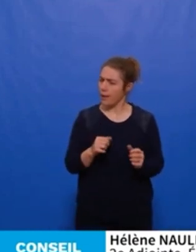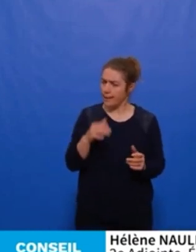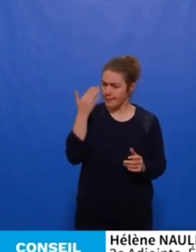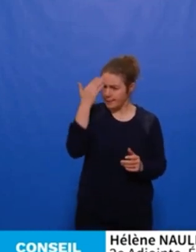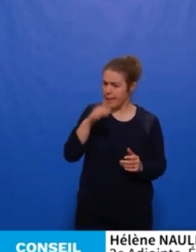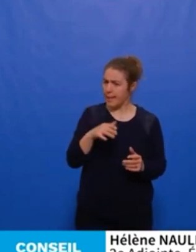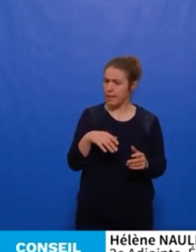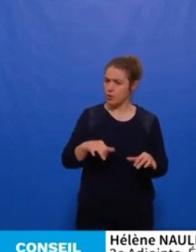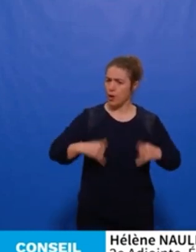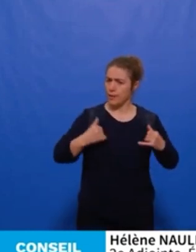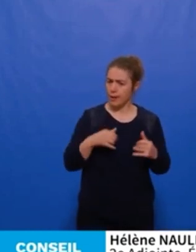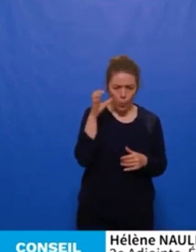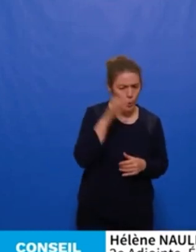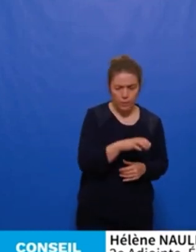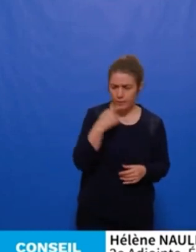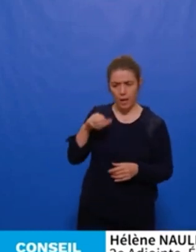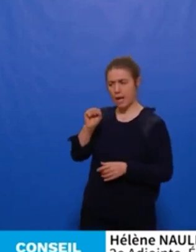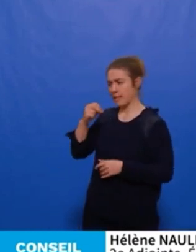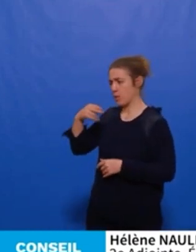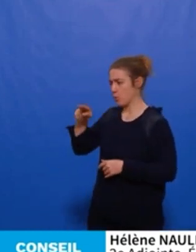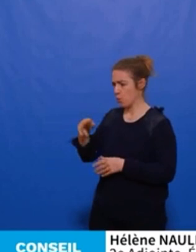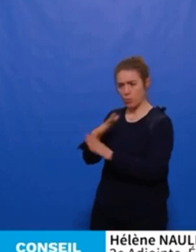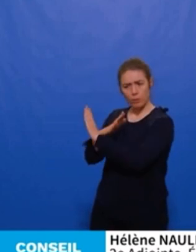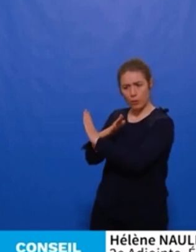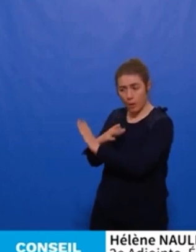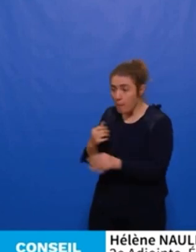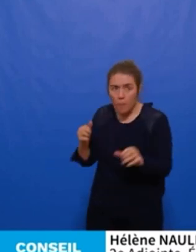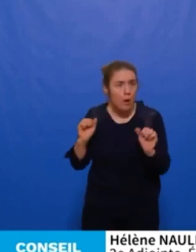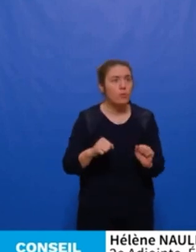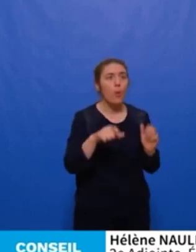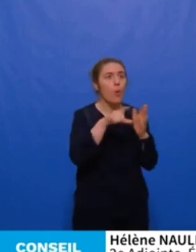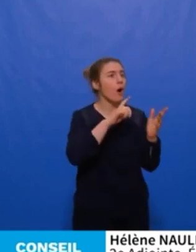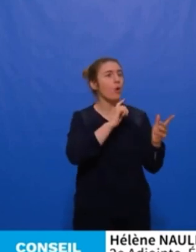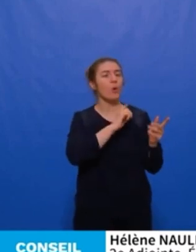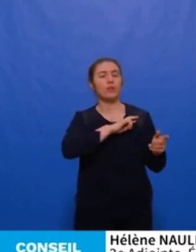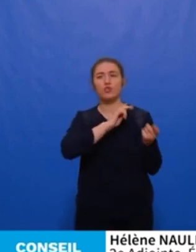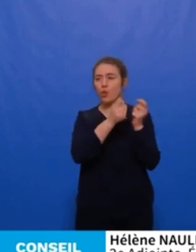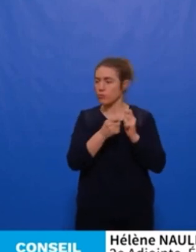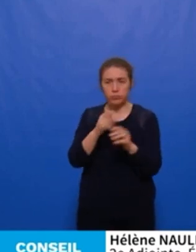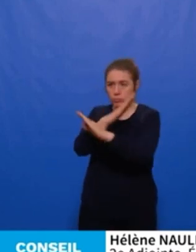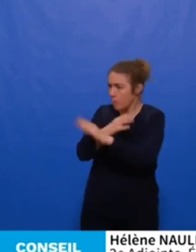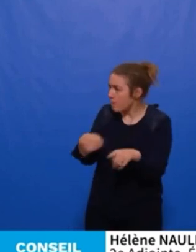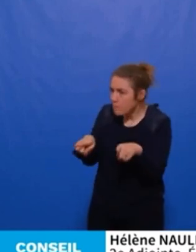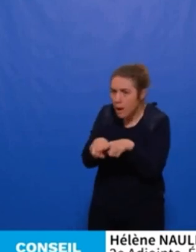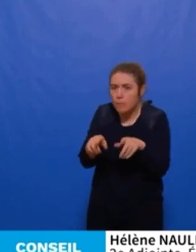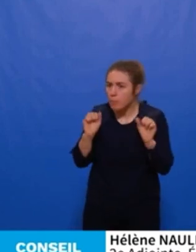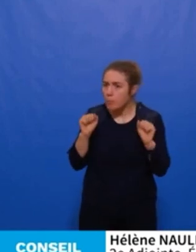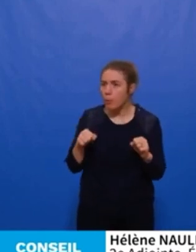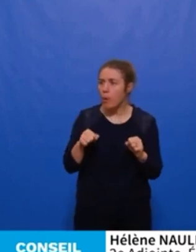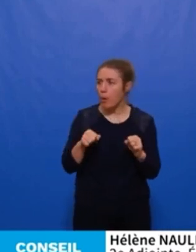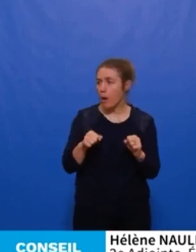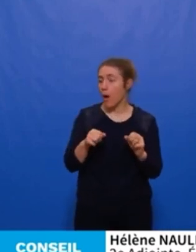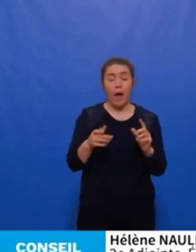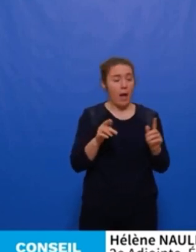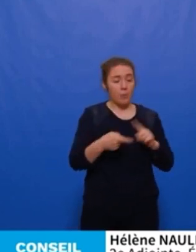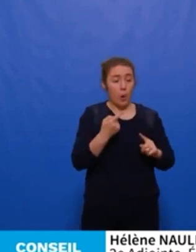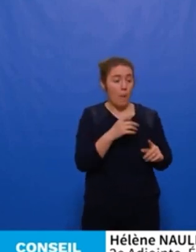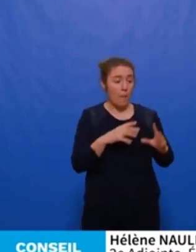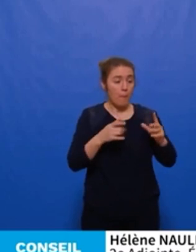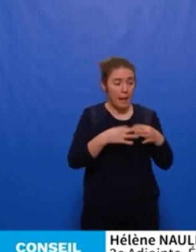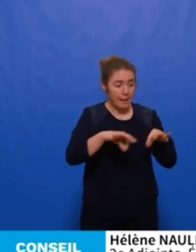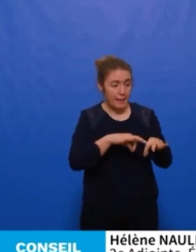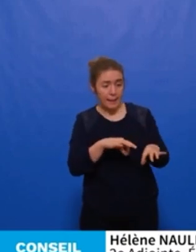retirer ce SNU. Faites de même avec la réforme, soyez à l'écoute. Ça ne peut pas être autrement que de gouverner un pays sans être à